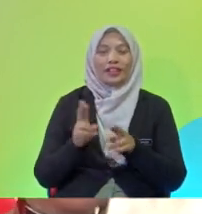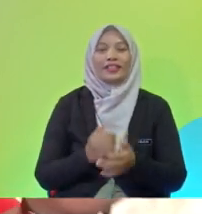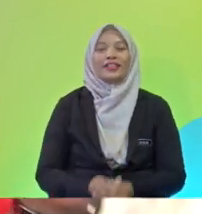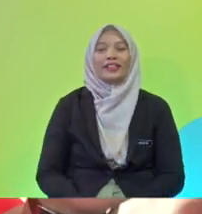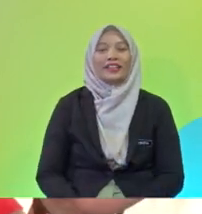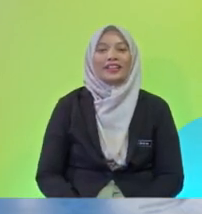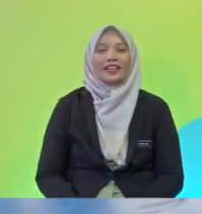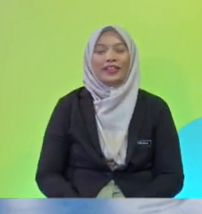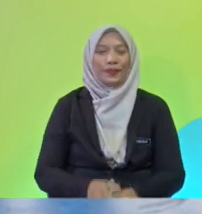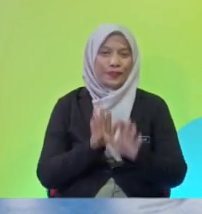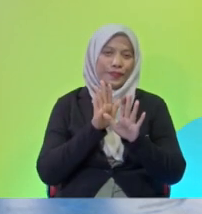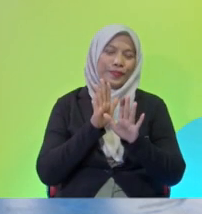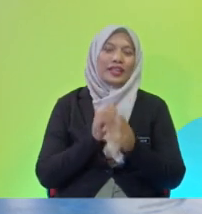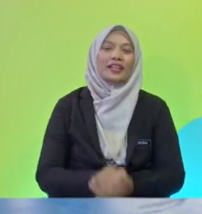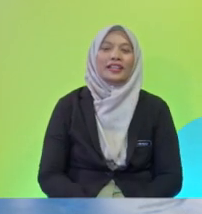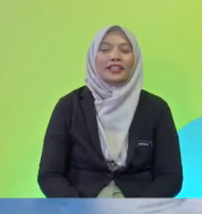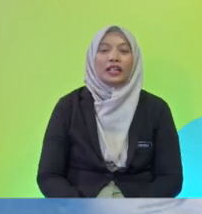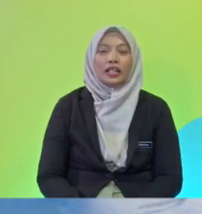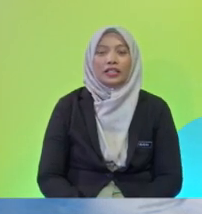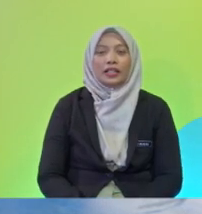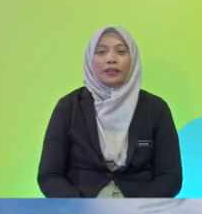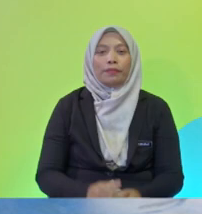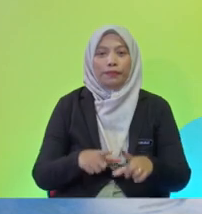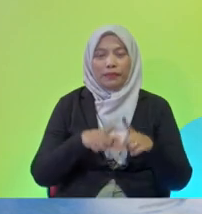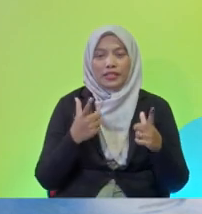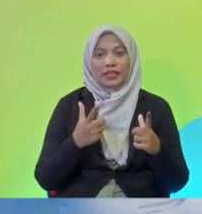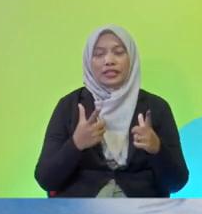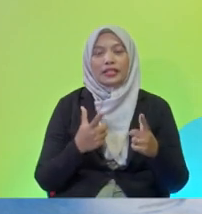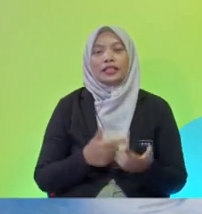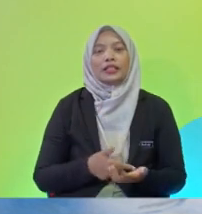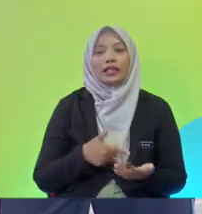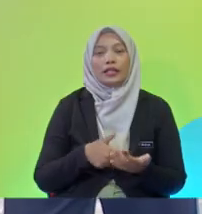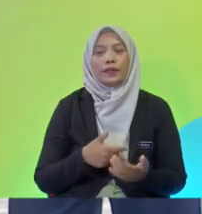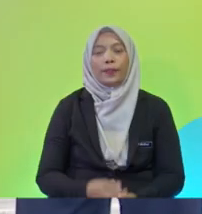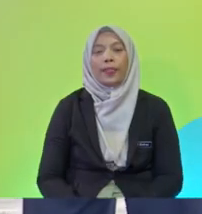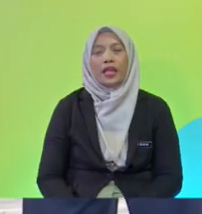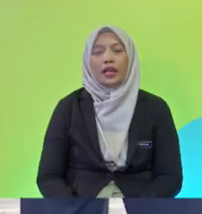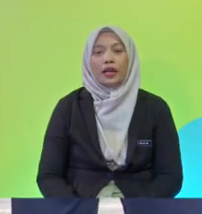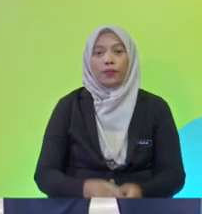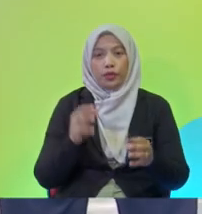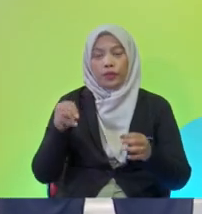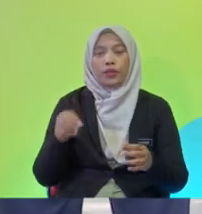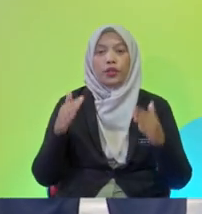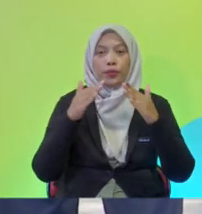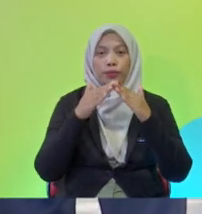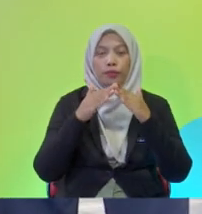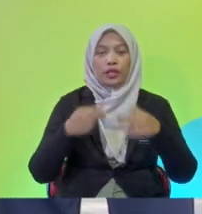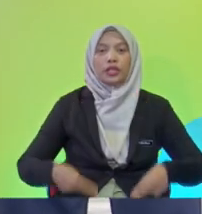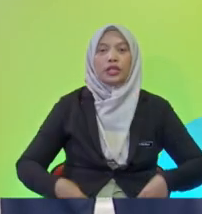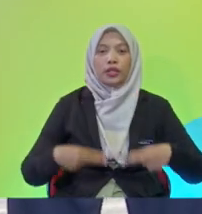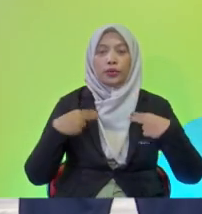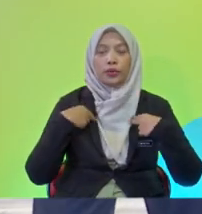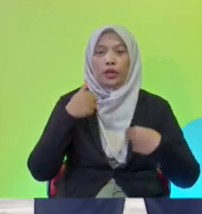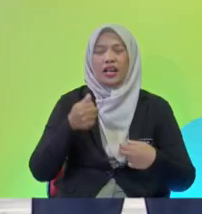dah tahu strategi Aiman bertahan tu. Jadi insya-Allah lepas ni kita akan lawan sekali lagi, okey? Dan murid-murid di rumah, pastikan hidup